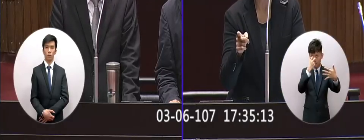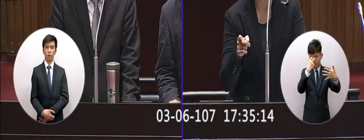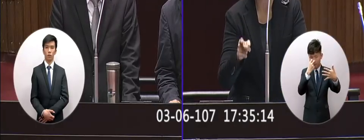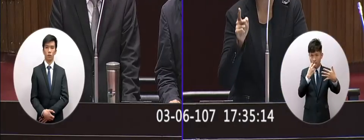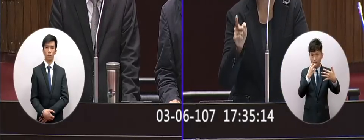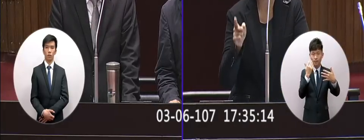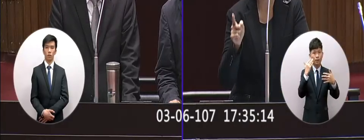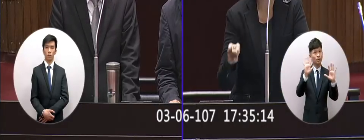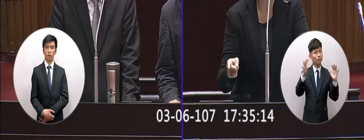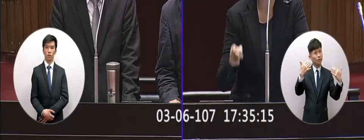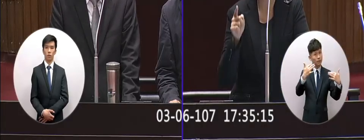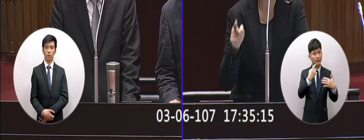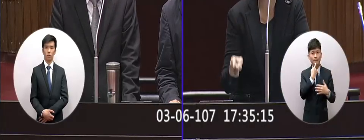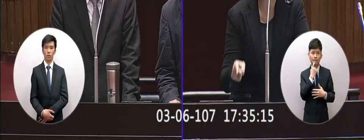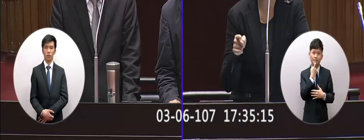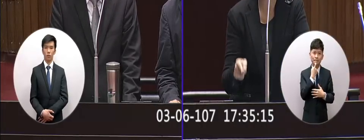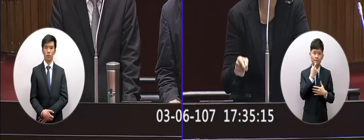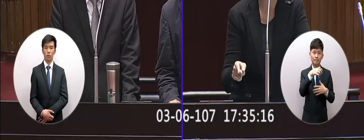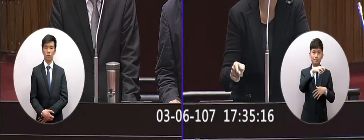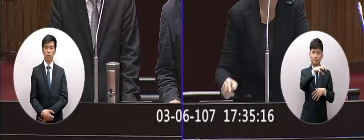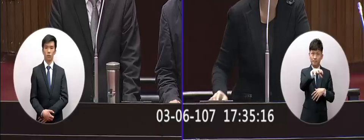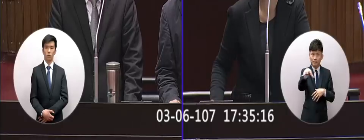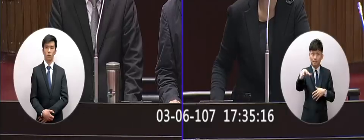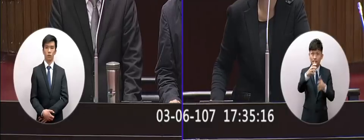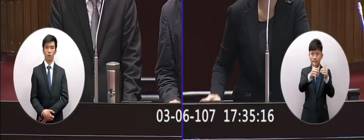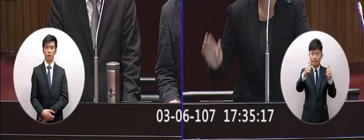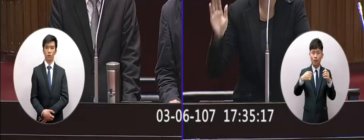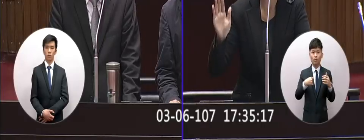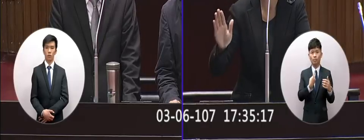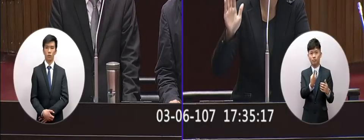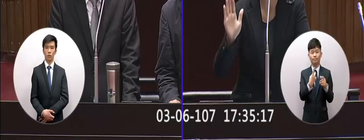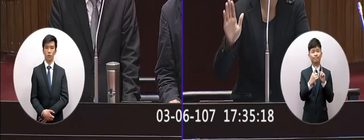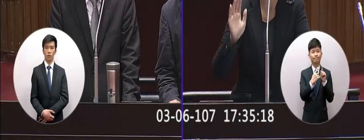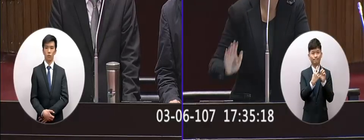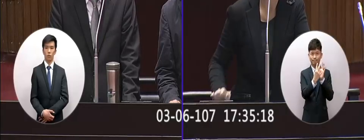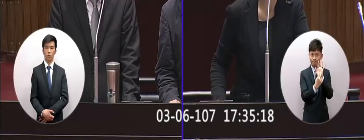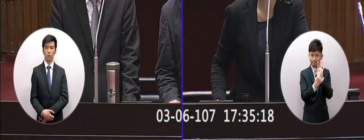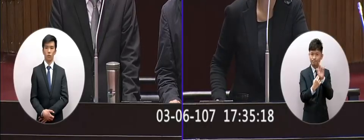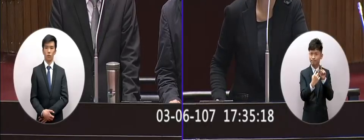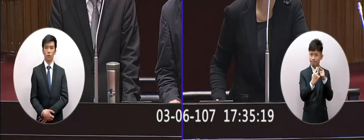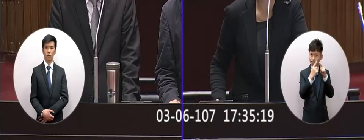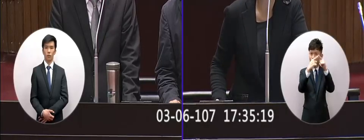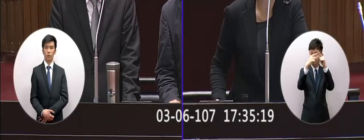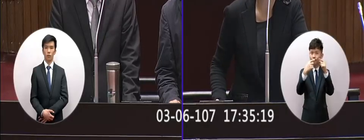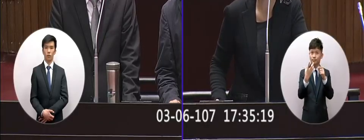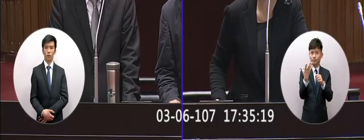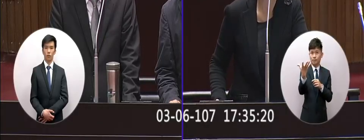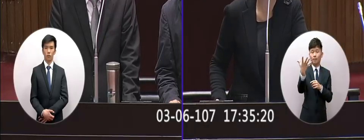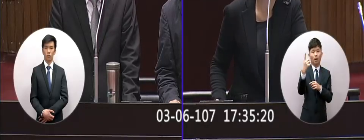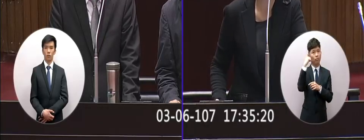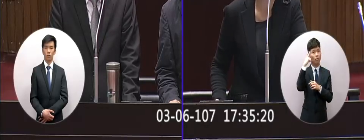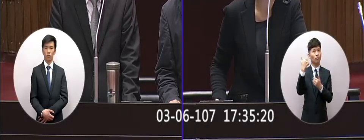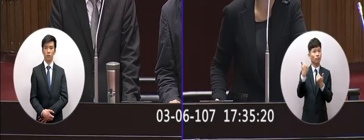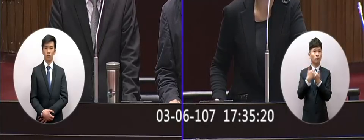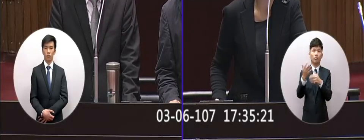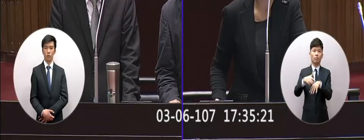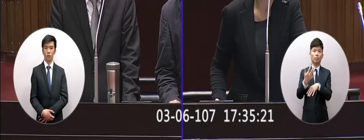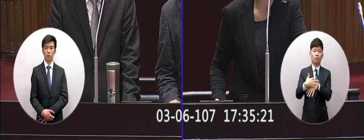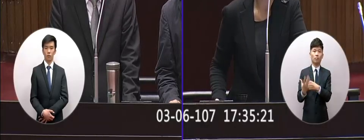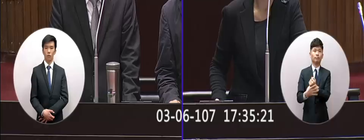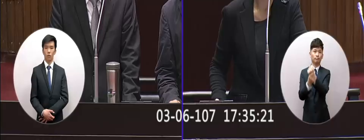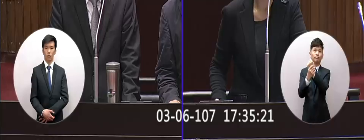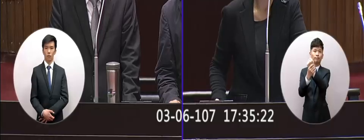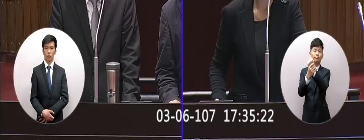有问题的有疑问的部会，我们在现场的辩论之后，大家已经大部分没有意见，几乎没有意见